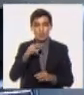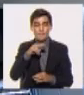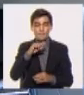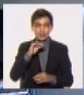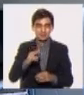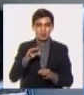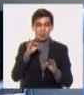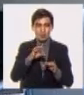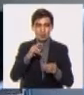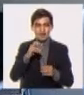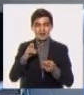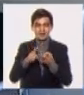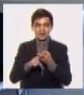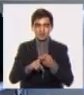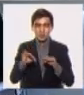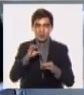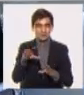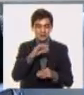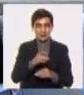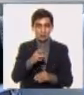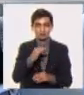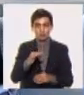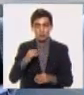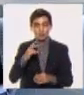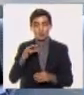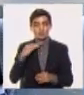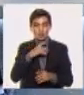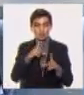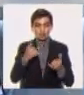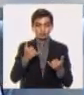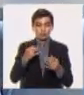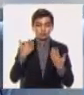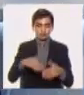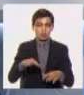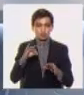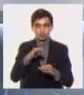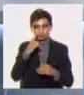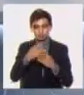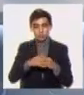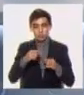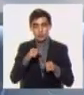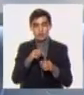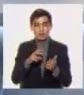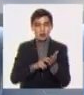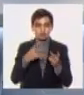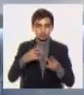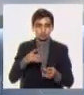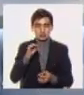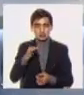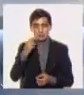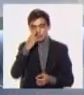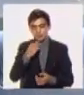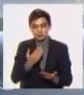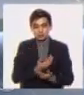каждом регионе. Но уже сегодня многие граждане после отмены ЧП посчитали, что угроза миновала, и можно возвращаться к привычной